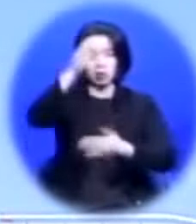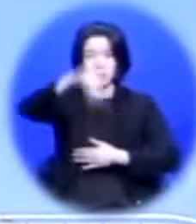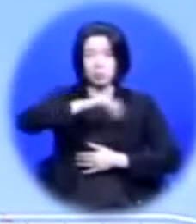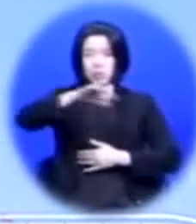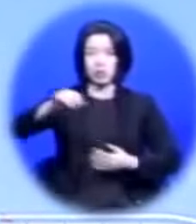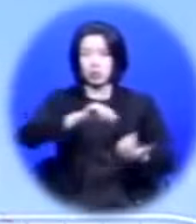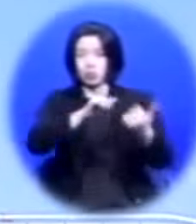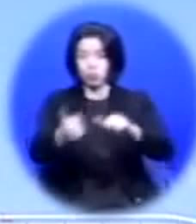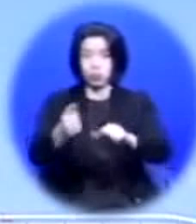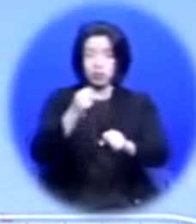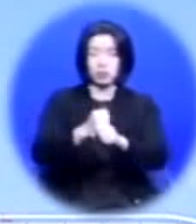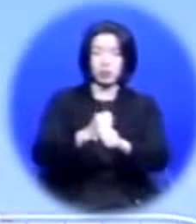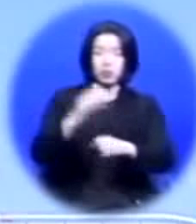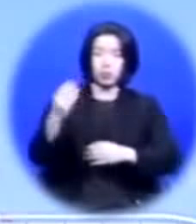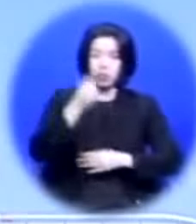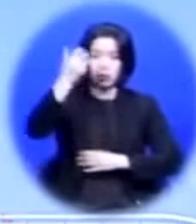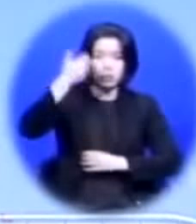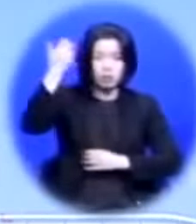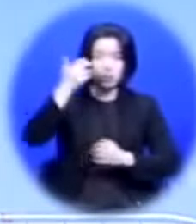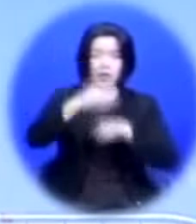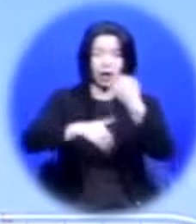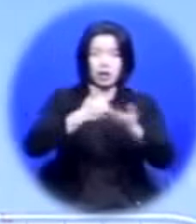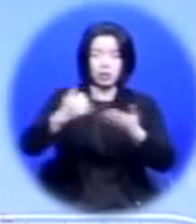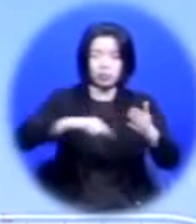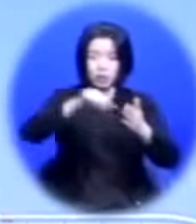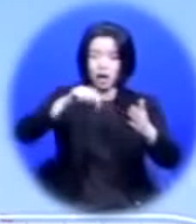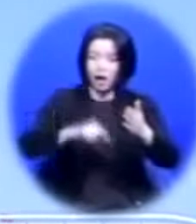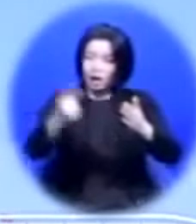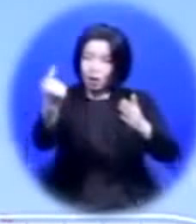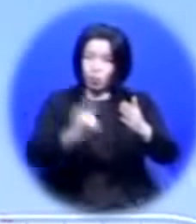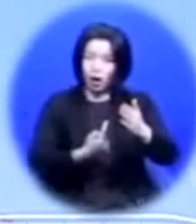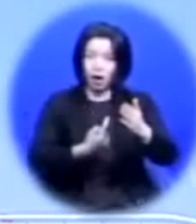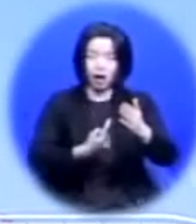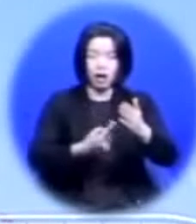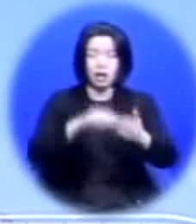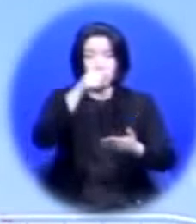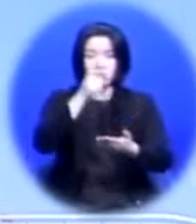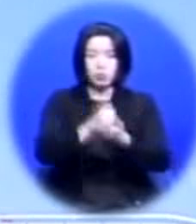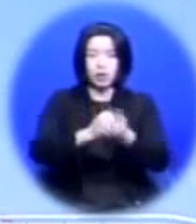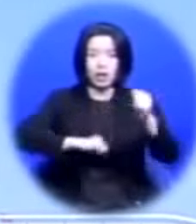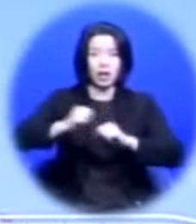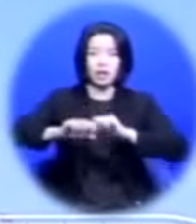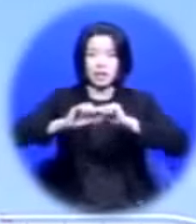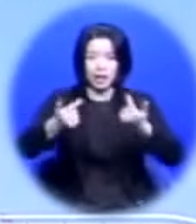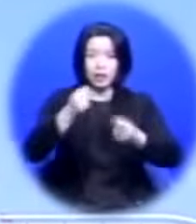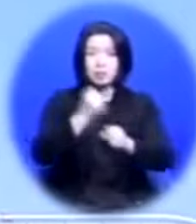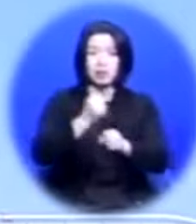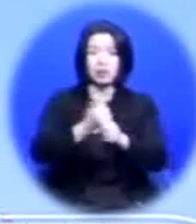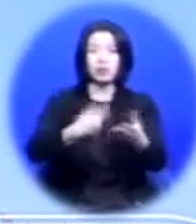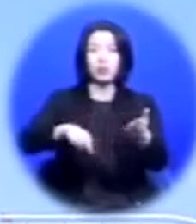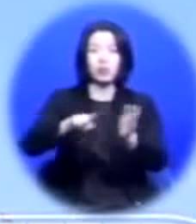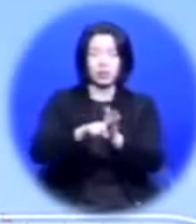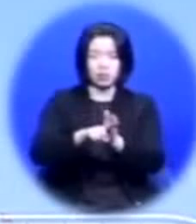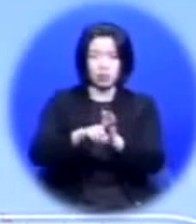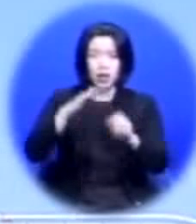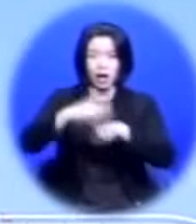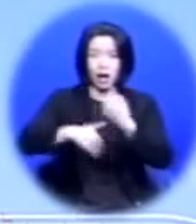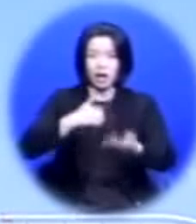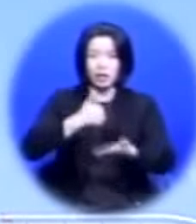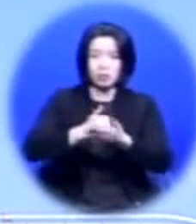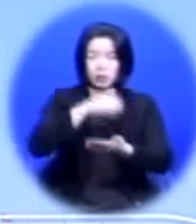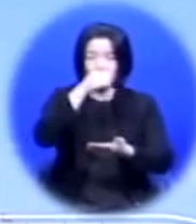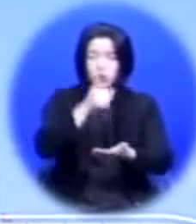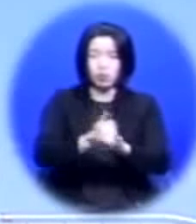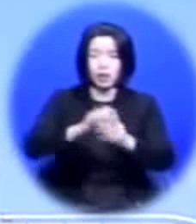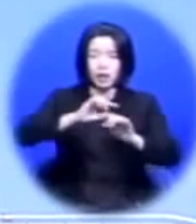하시고 성령 하나님이 우리 안에 오셨어요 우리를 죄짓지 않게 하려고 하나님은 를 짓지